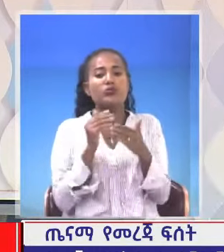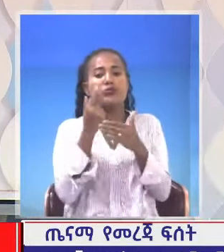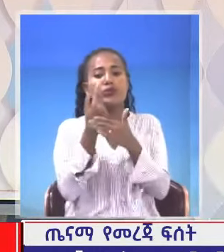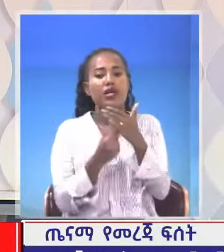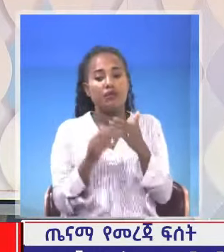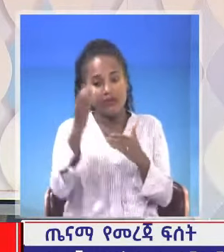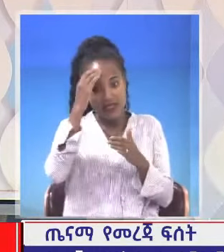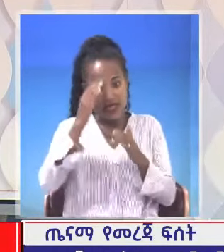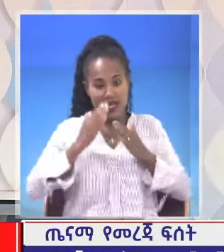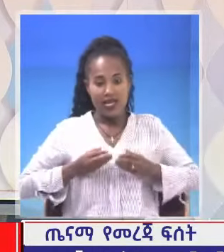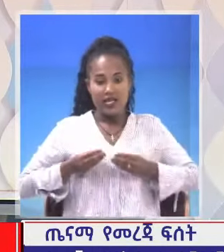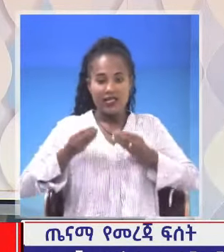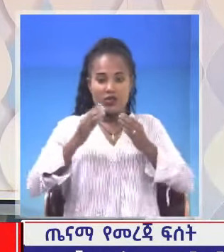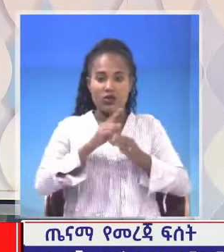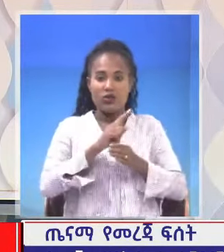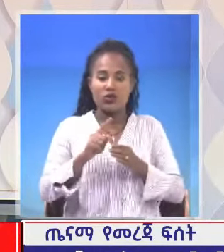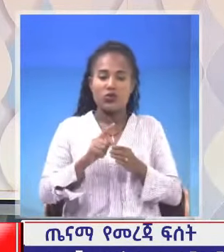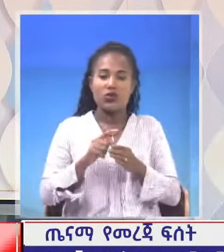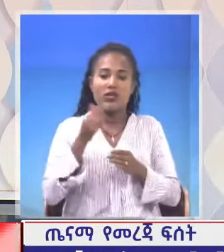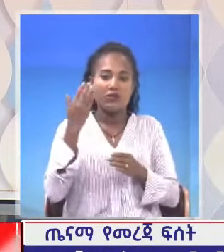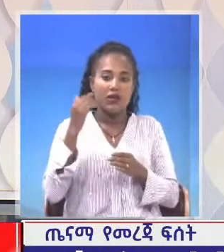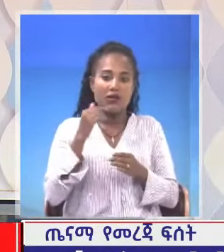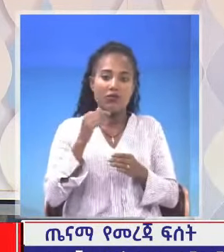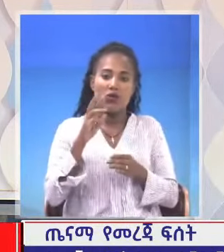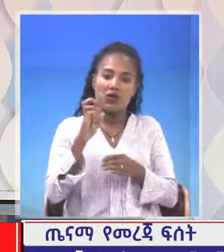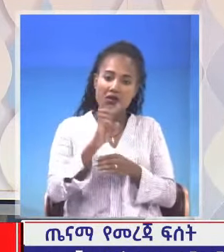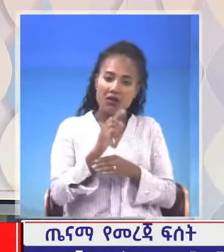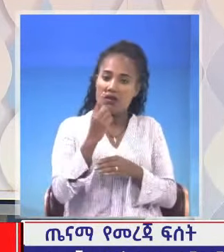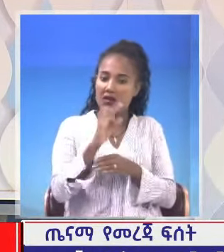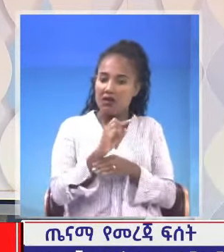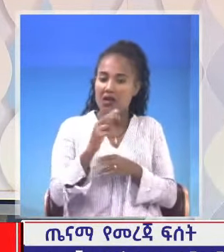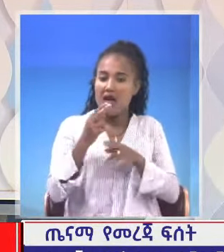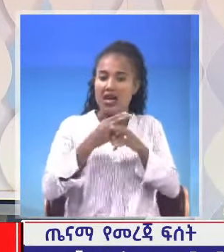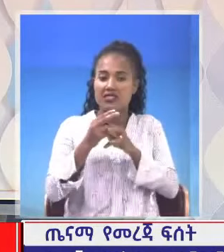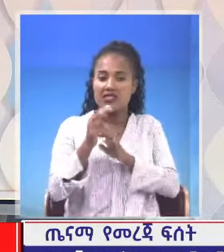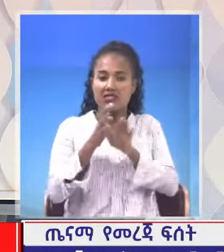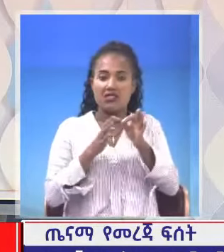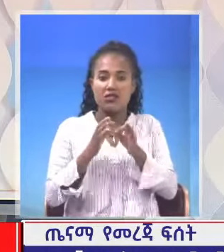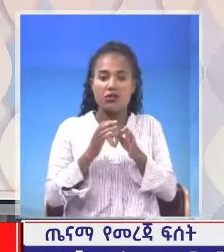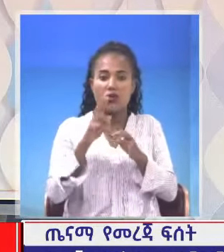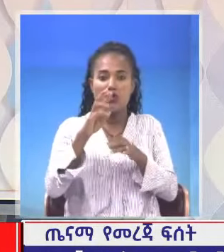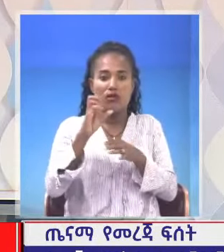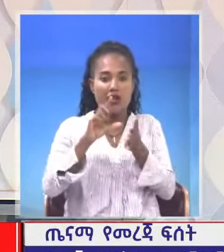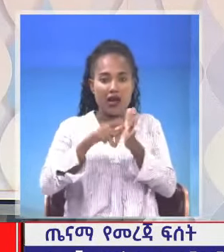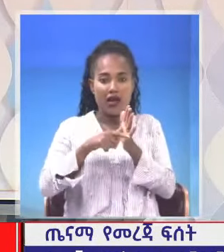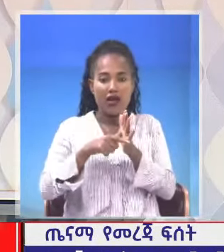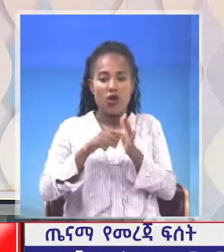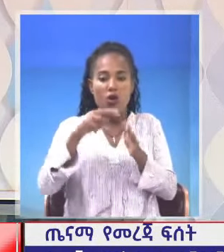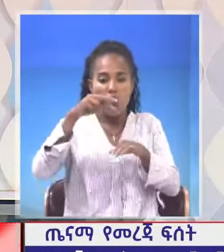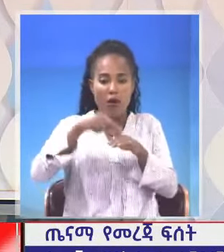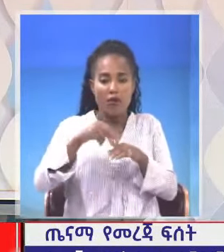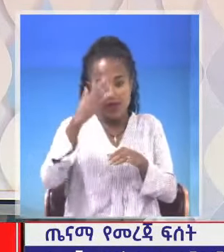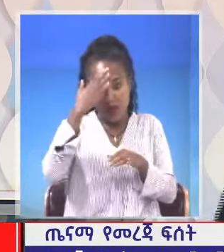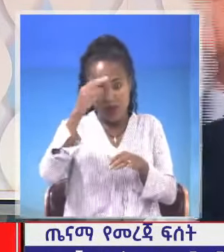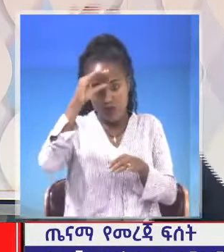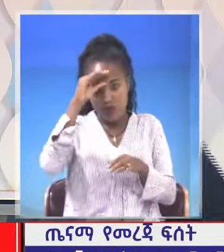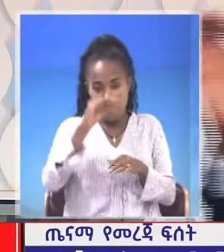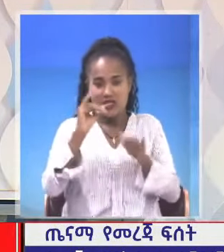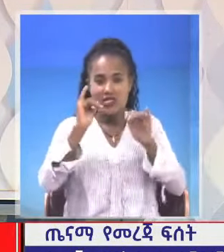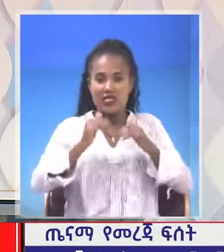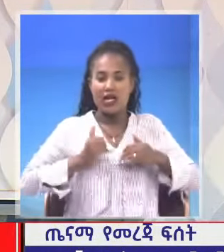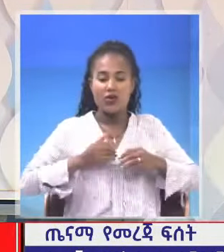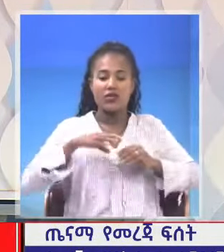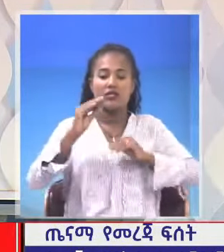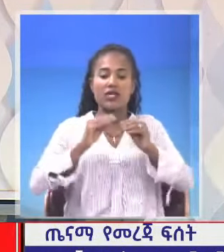አካላት ተሰጥቶ የመንግስት አካላት ቅድም ዶክተር እንደነሳው በሁለት ቀን አንድ ቀን ሊሆን ይችላል አጭር ብሪፊንግ የሁለት ደቂቃ ወጥ የሚታወቁ ሰዎች እዛ ያለውን